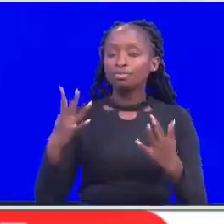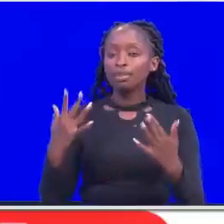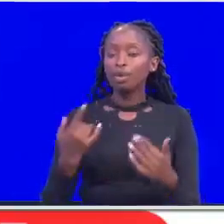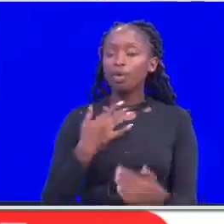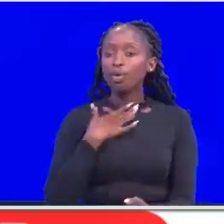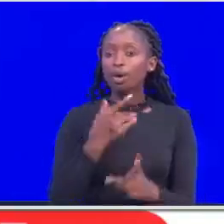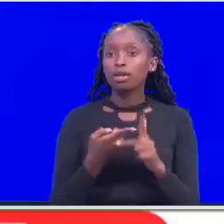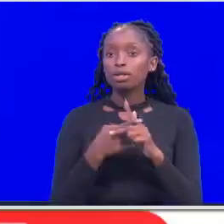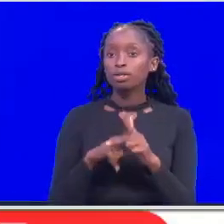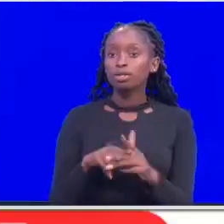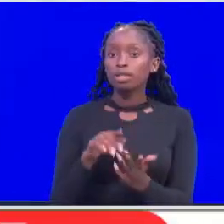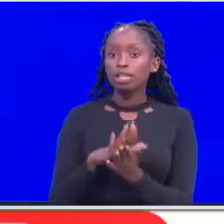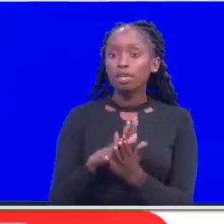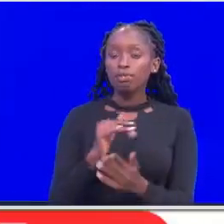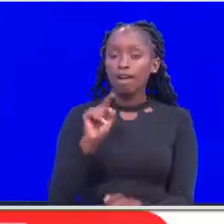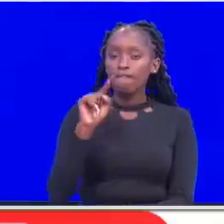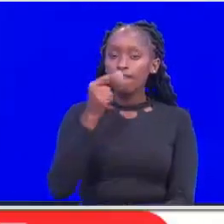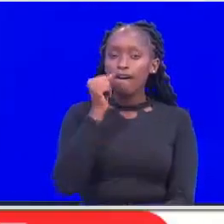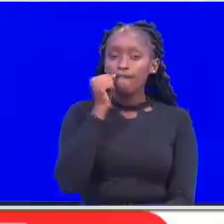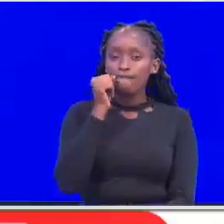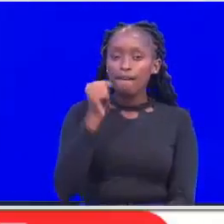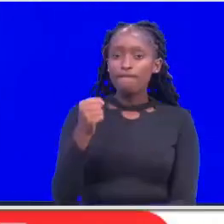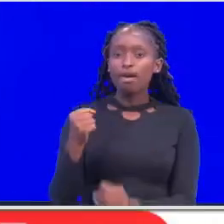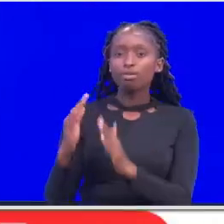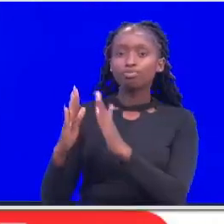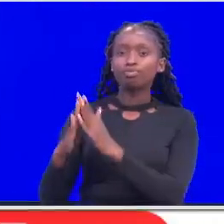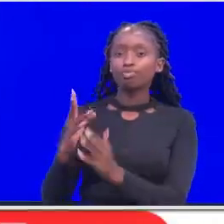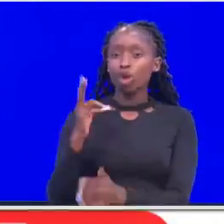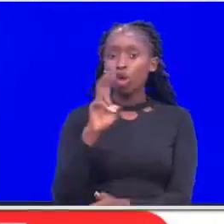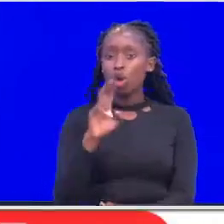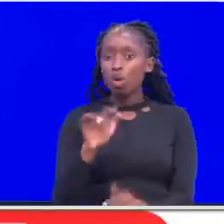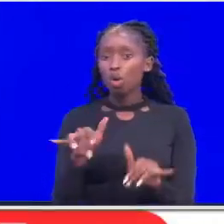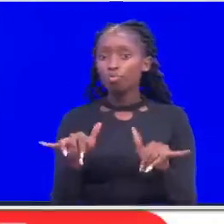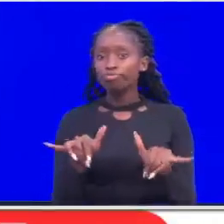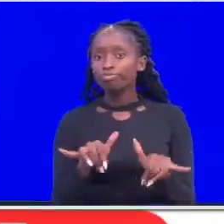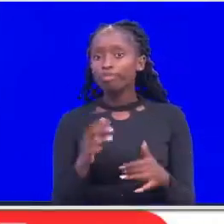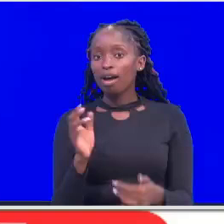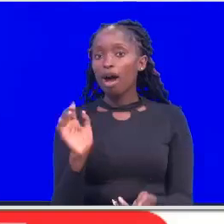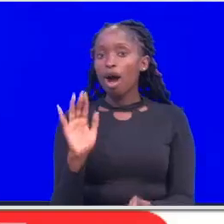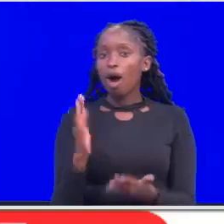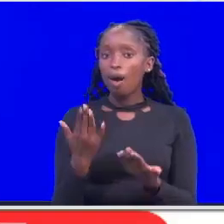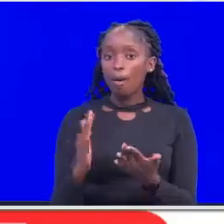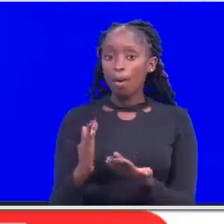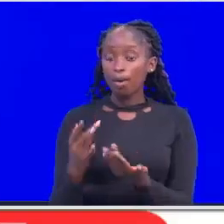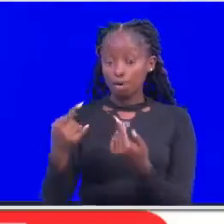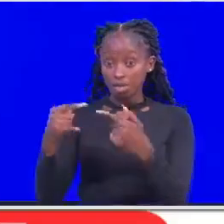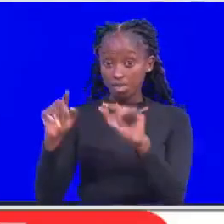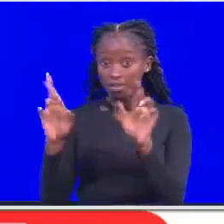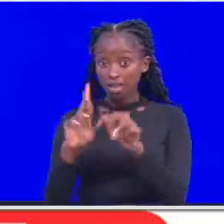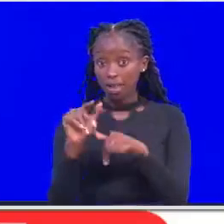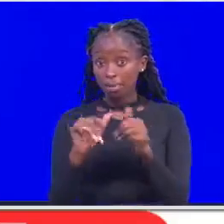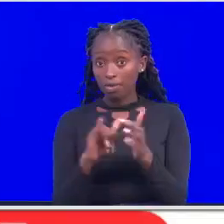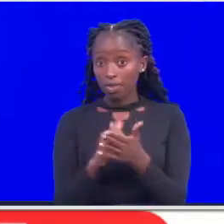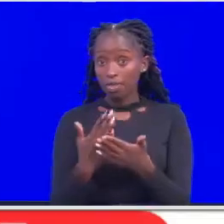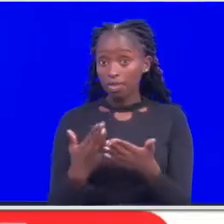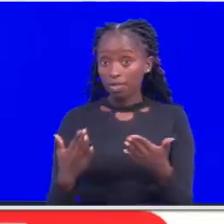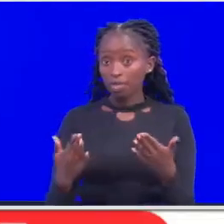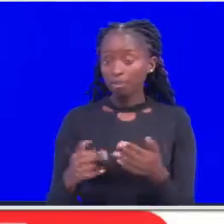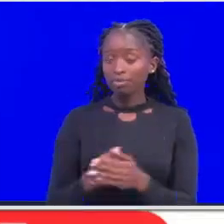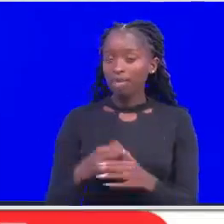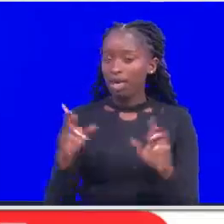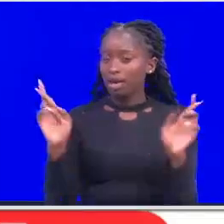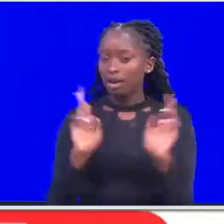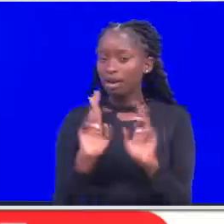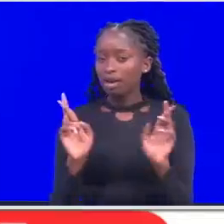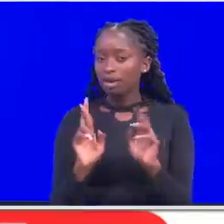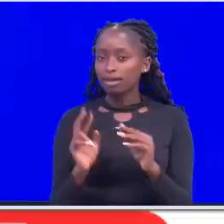tuweke nyumba 500 ya kwanza nione vile inakaa hapa Hamisi. Nyinyi mko tayari kwa hiyo mpango? Mko tayari?